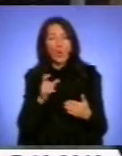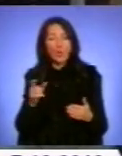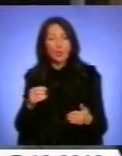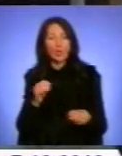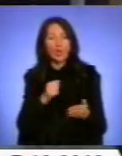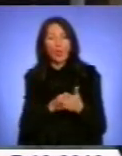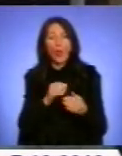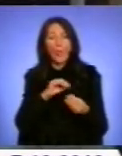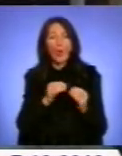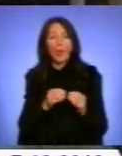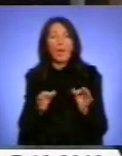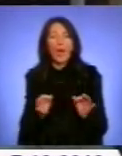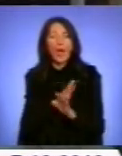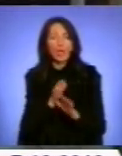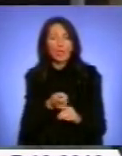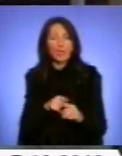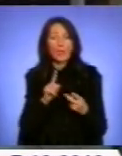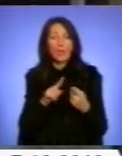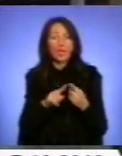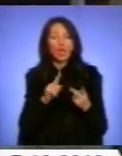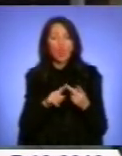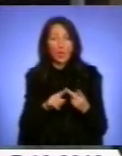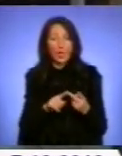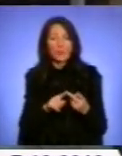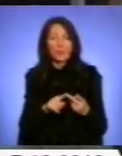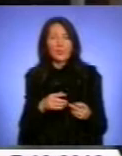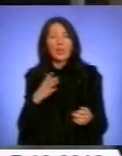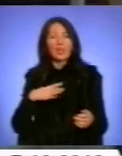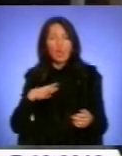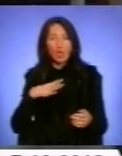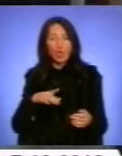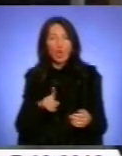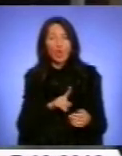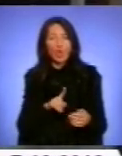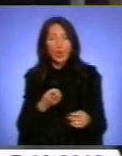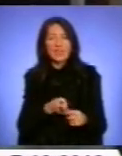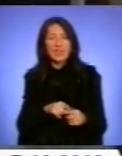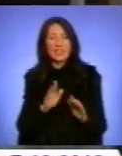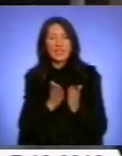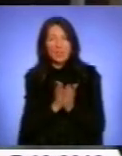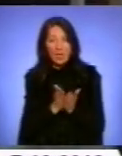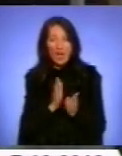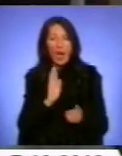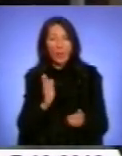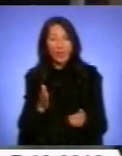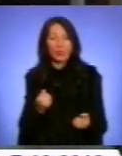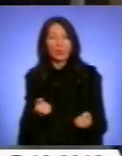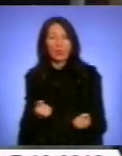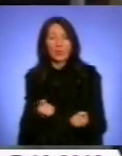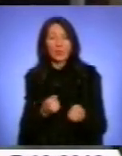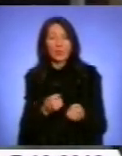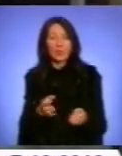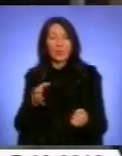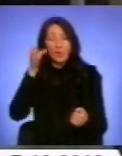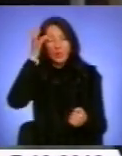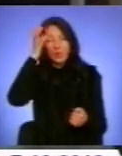проблем екологічних, це по-перше, а по-друге, і надіюся, що ці видання вони будуть мати і просвітницький характер, тому